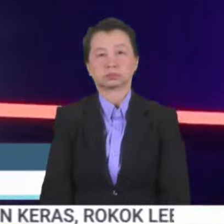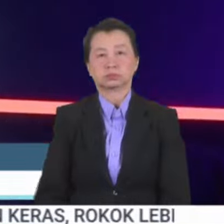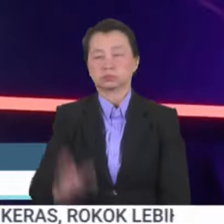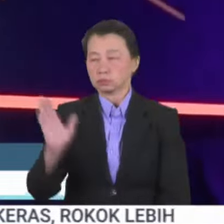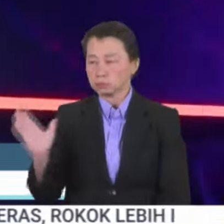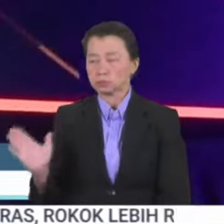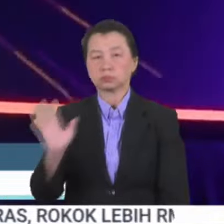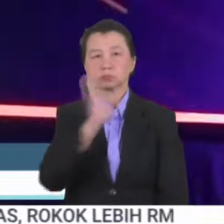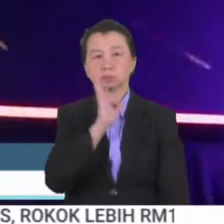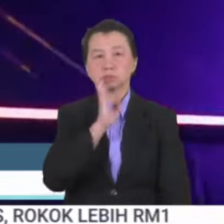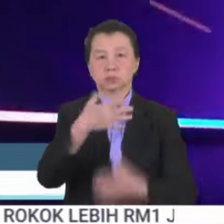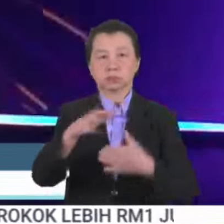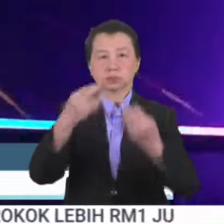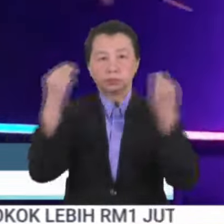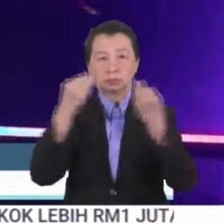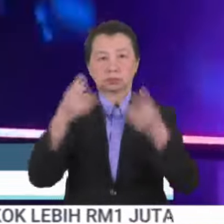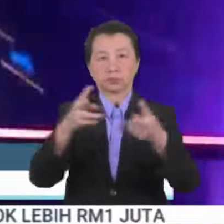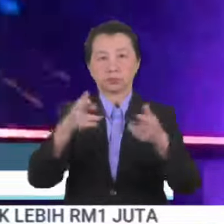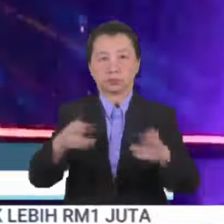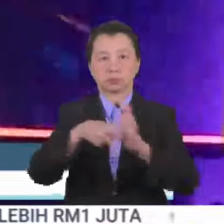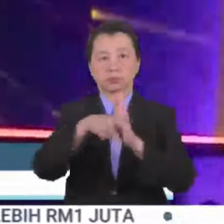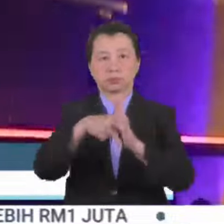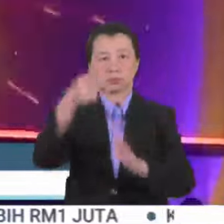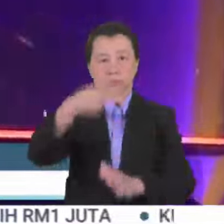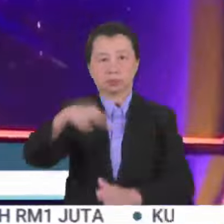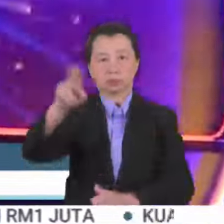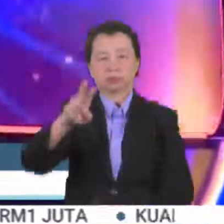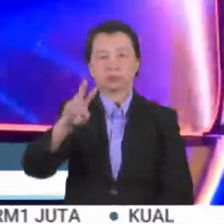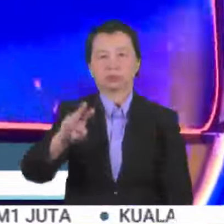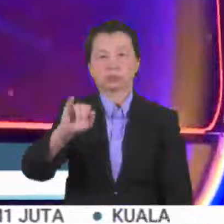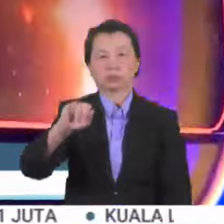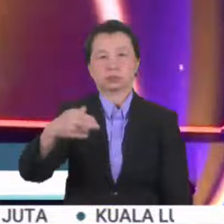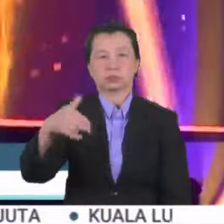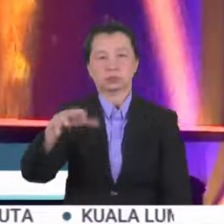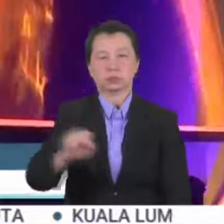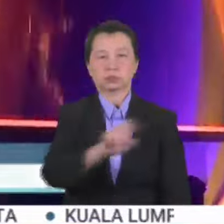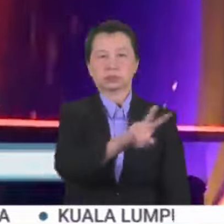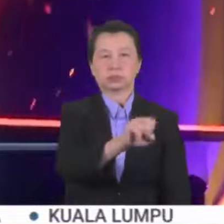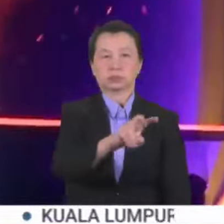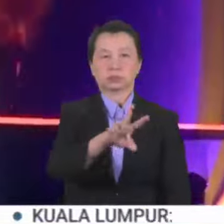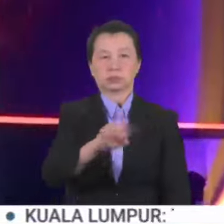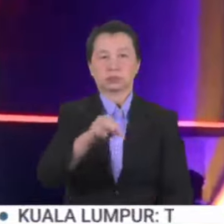Beliau berkata demikian selepas Majlis Pelancaran Pameran Halal Antarabangsa Malaysia MIHAS